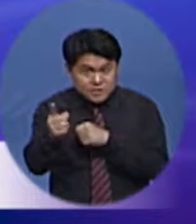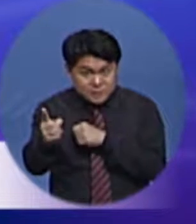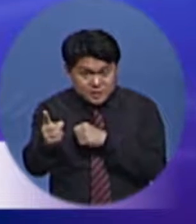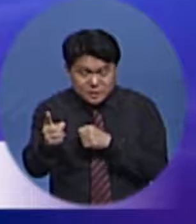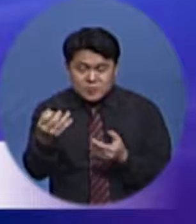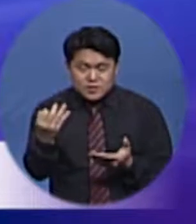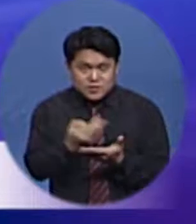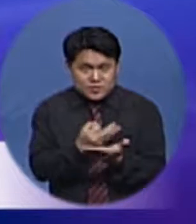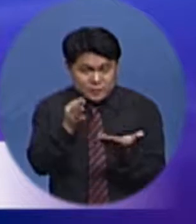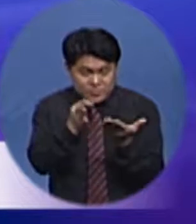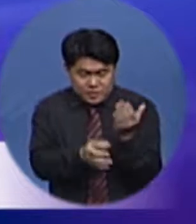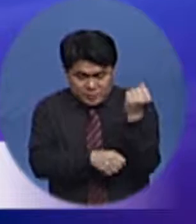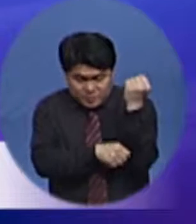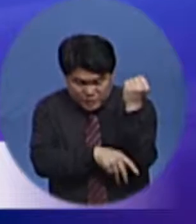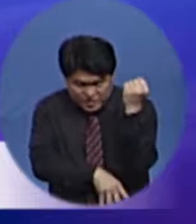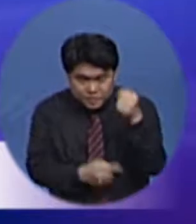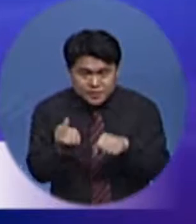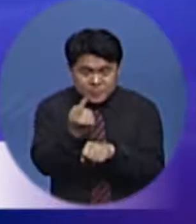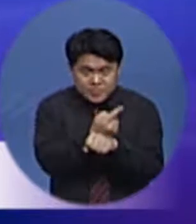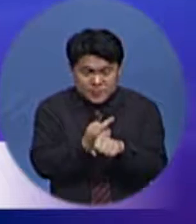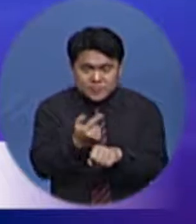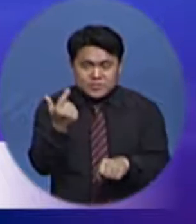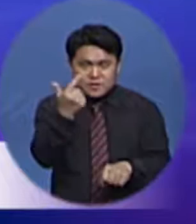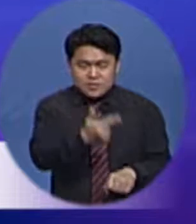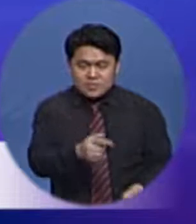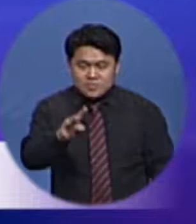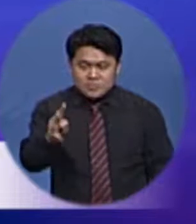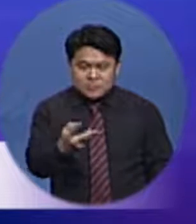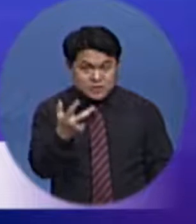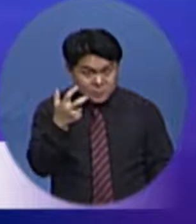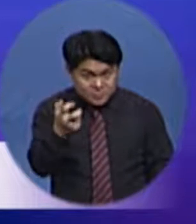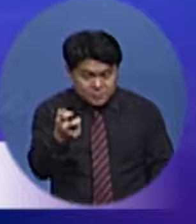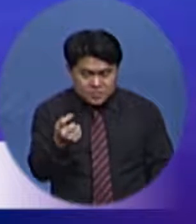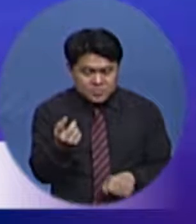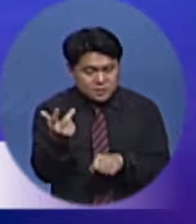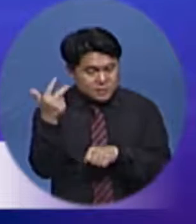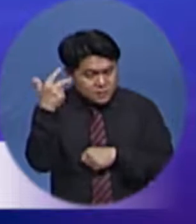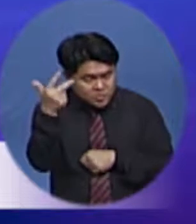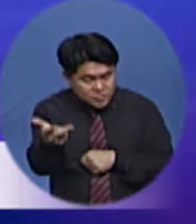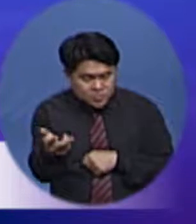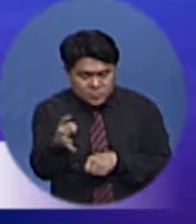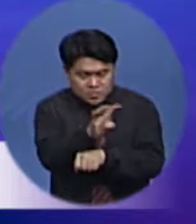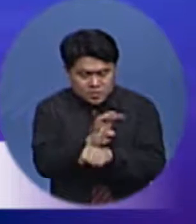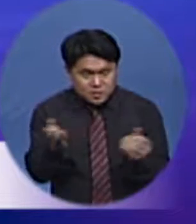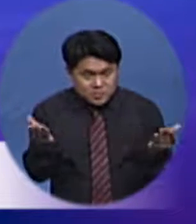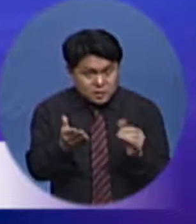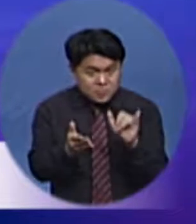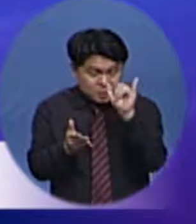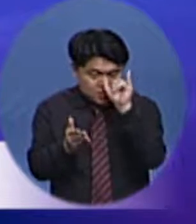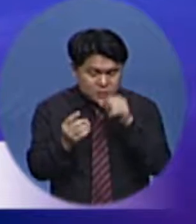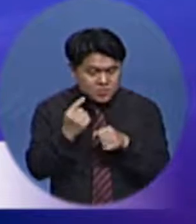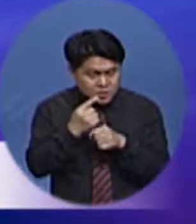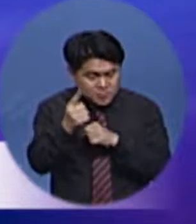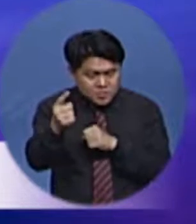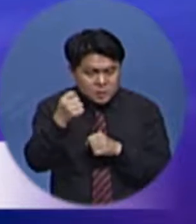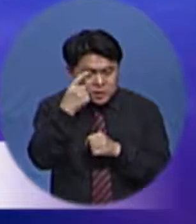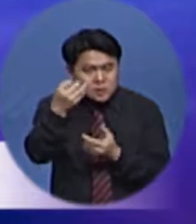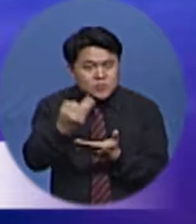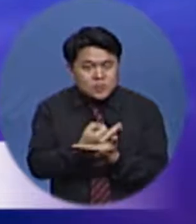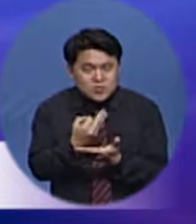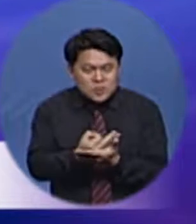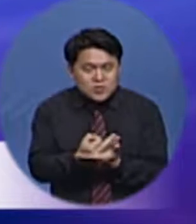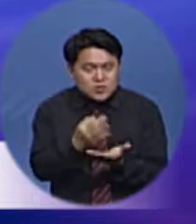시간당 6,470원으로 확정됐습니다. 주 40시간 일할 경우 내년 최저월급은